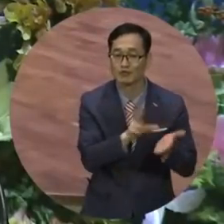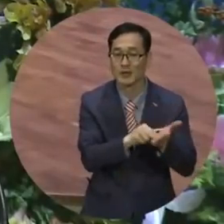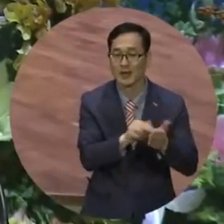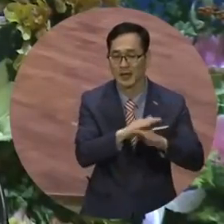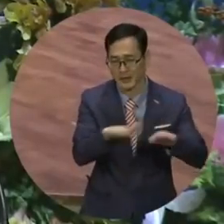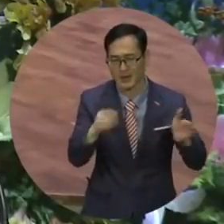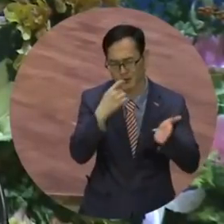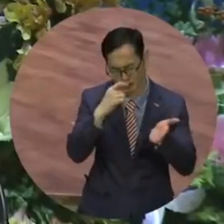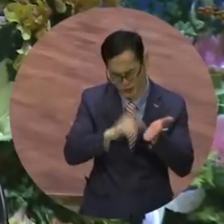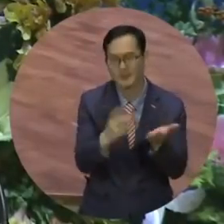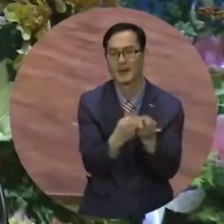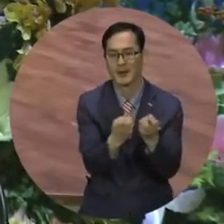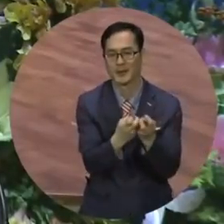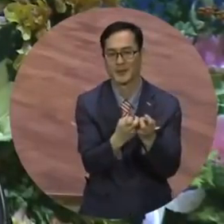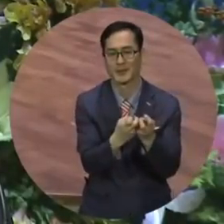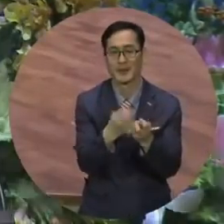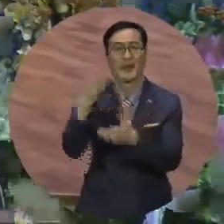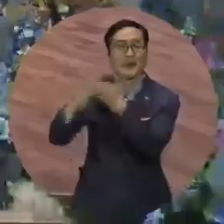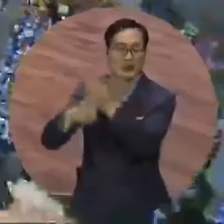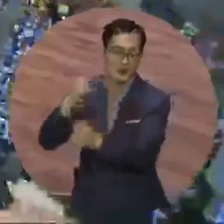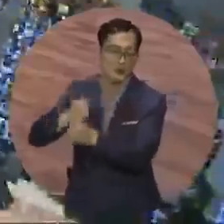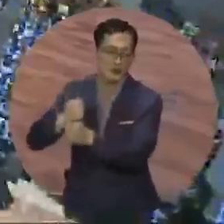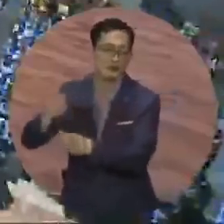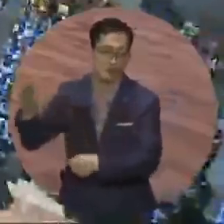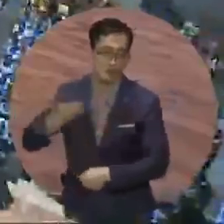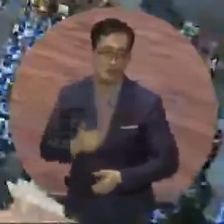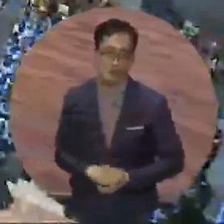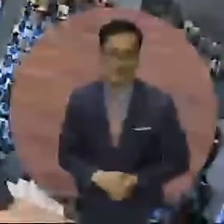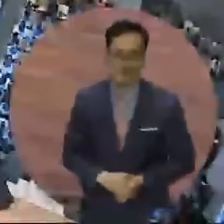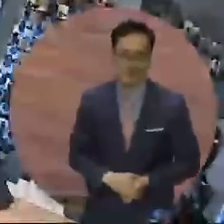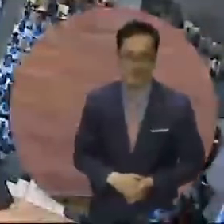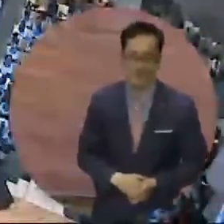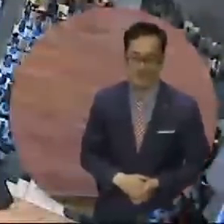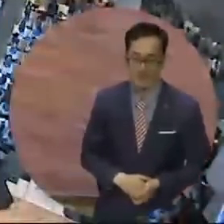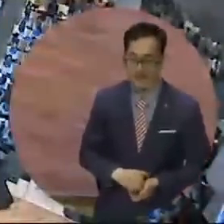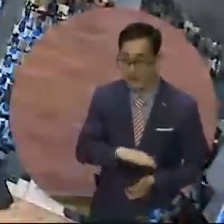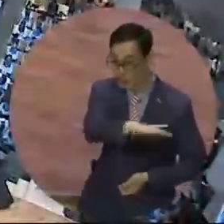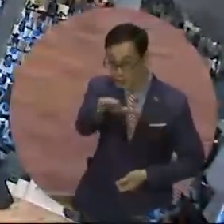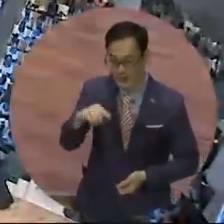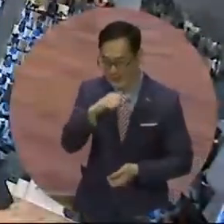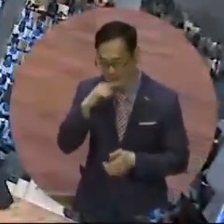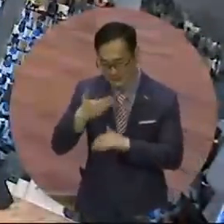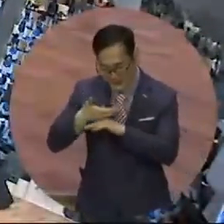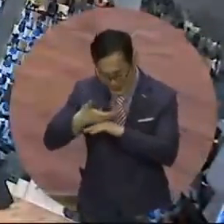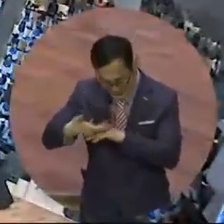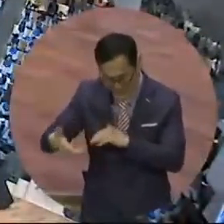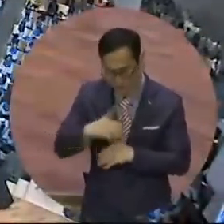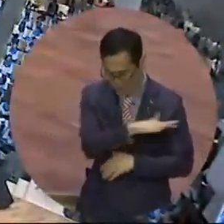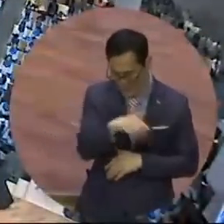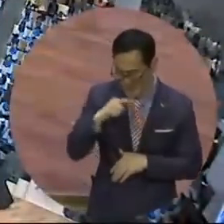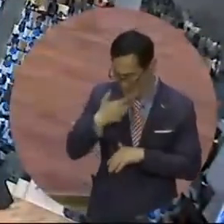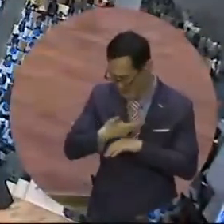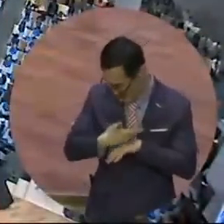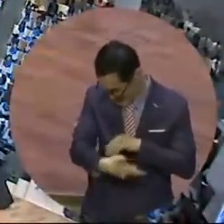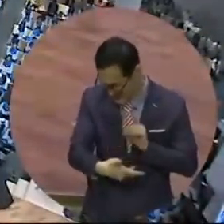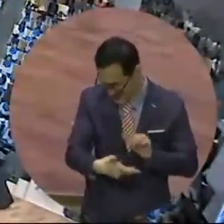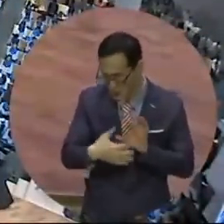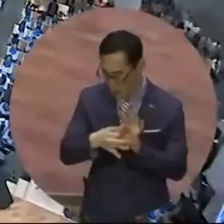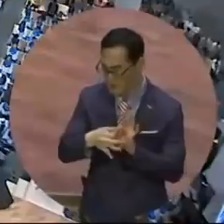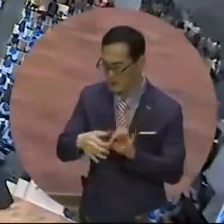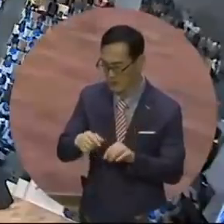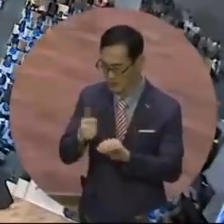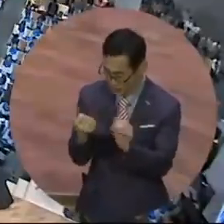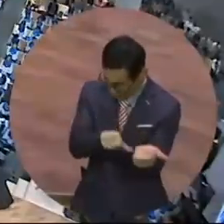9절로 10절 보세요. 그러면 이제 우리가 그의 피로 말미암아 의롭다 하심을 받았으니 더욱 그로